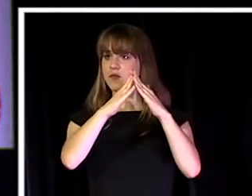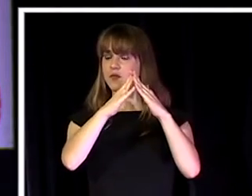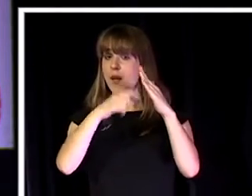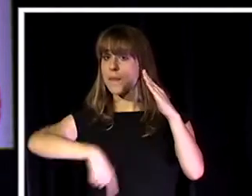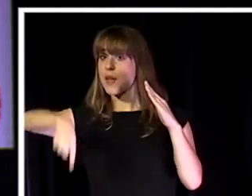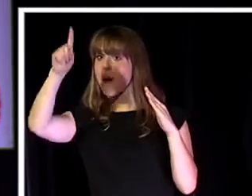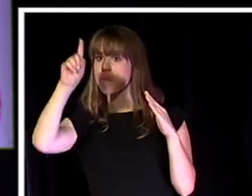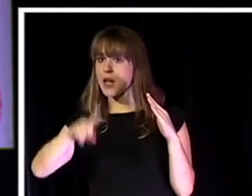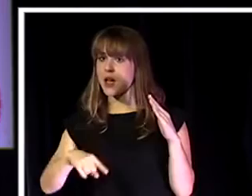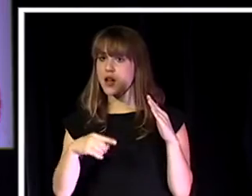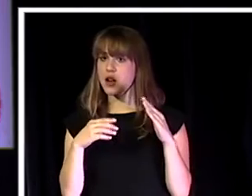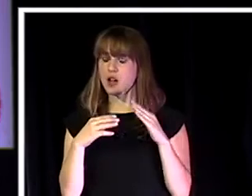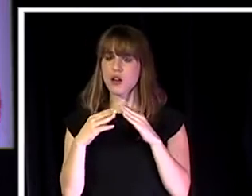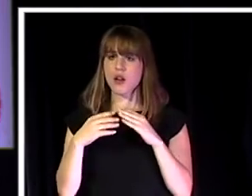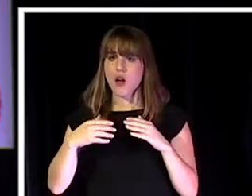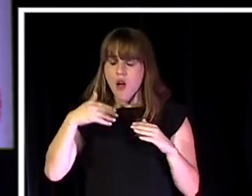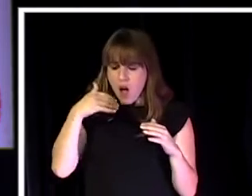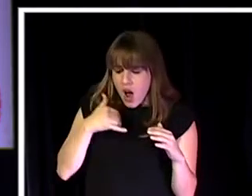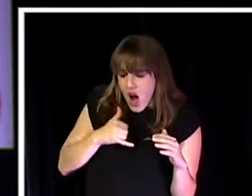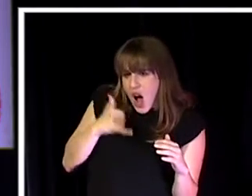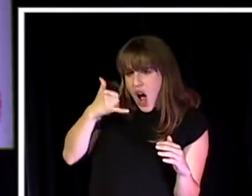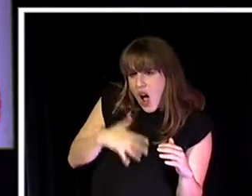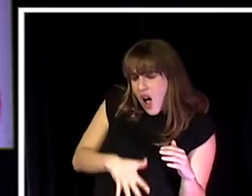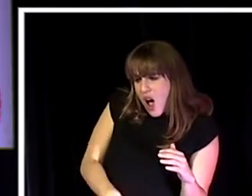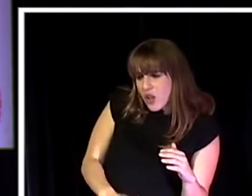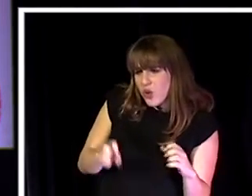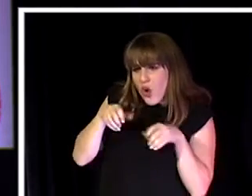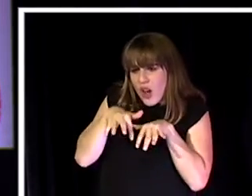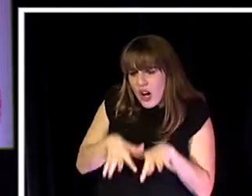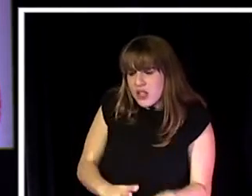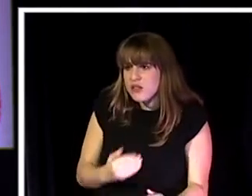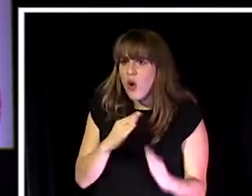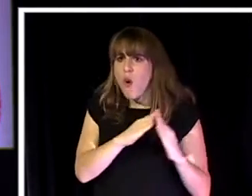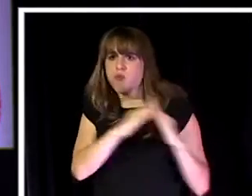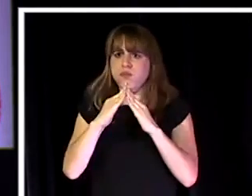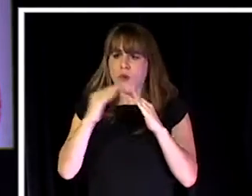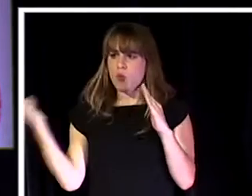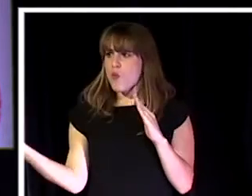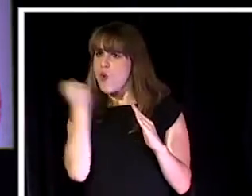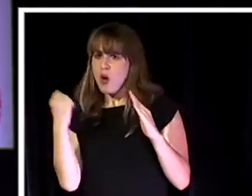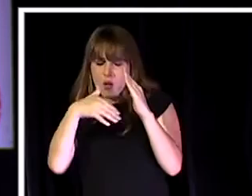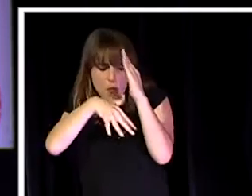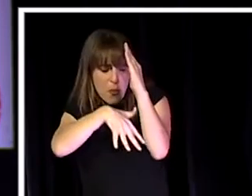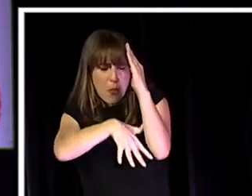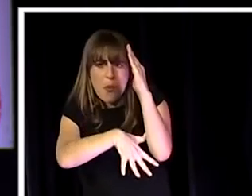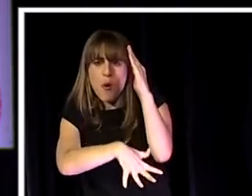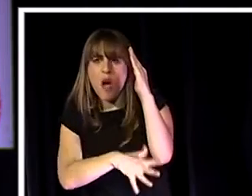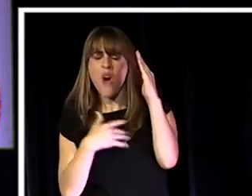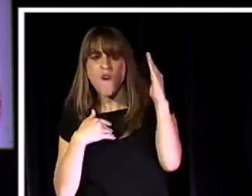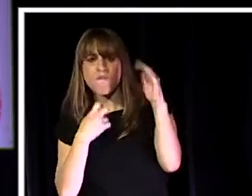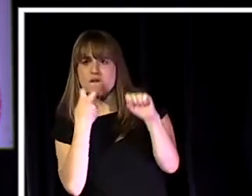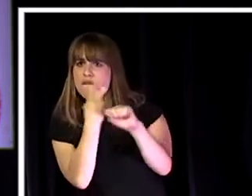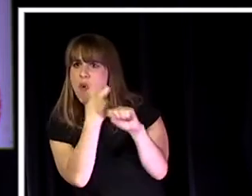Μια μέρα ένιωσε ένα βαθύ πόνο εκεί κάτω, χαμηλά στις ρίζες του. Και δεν ήξερε τι ήταν. Μωρέ, βουνό